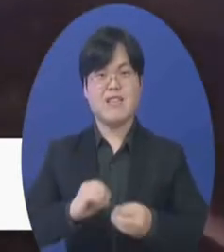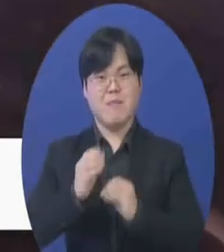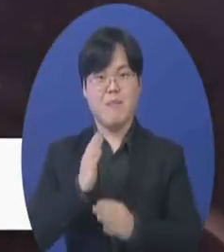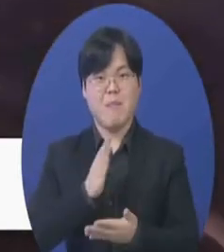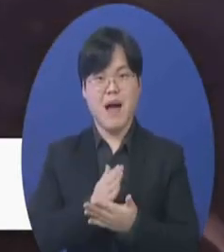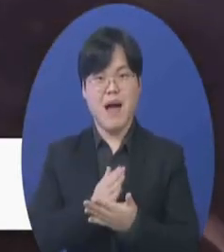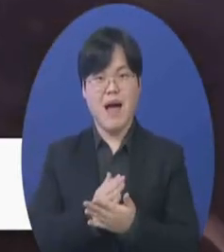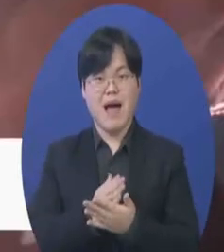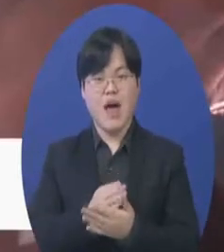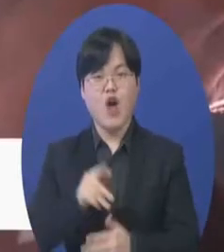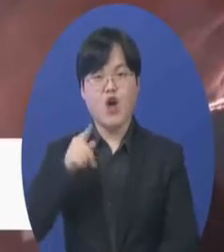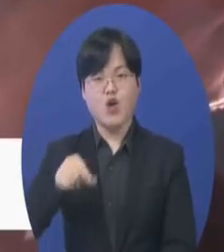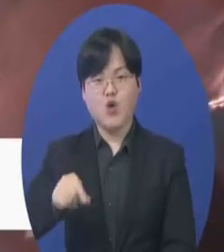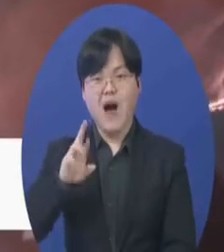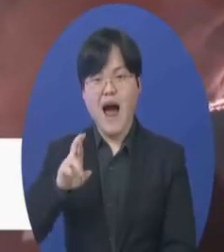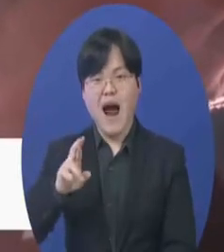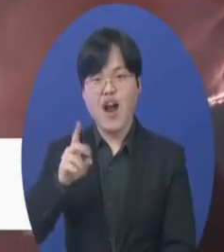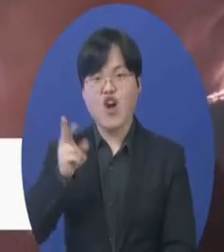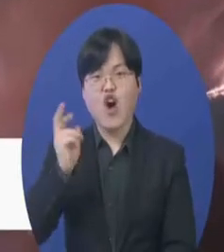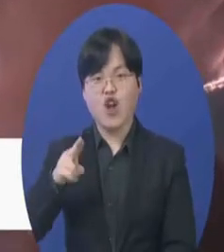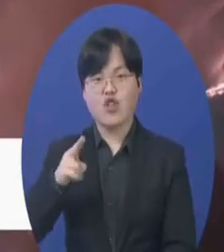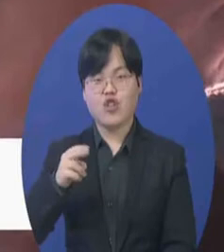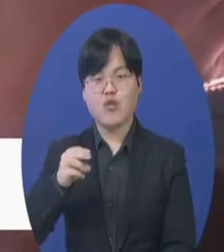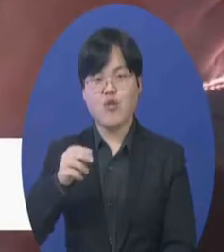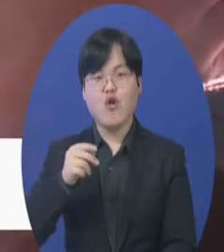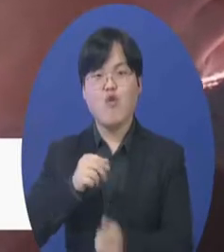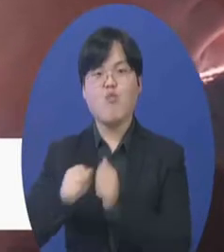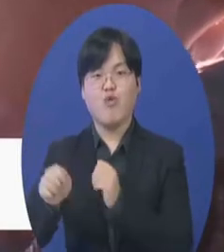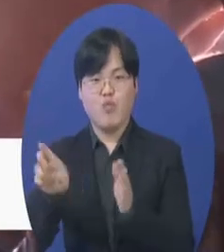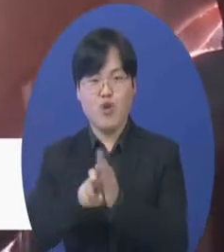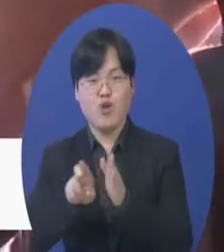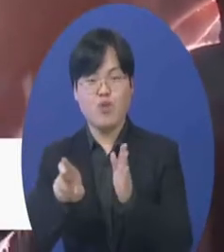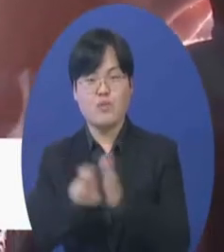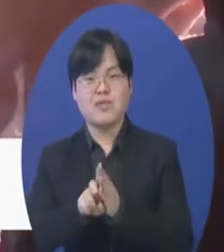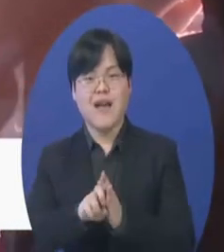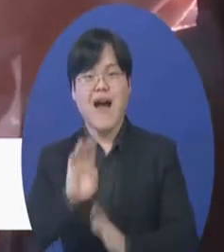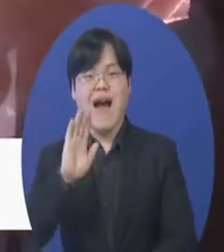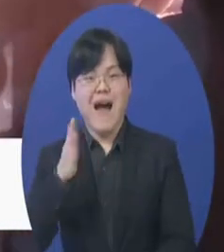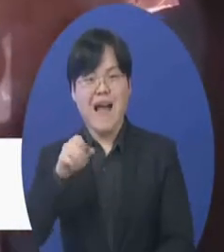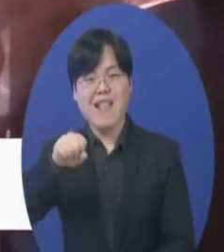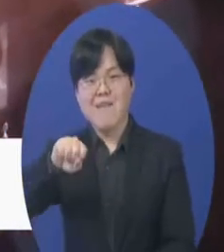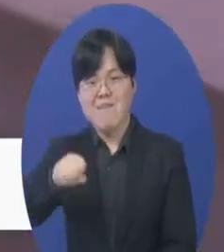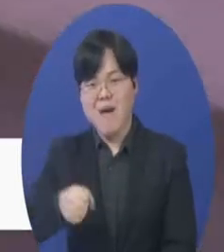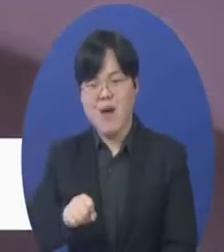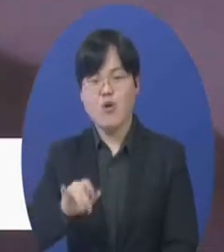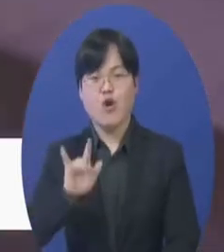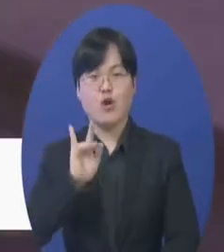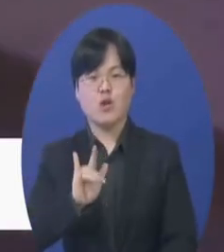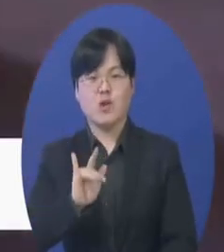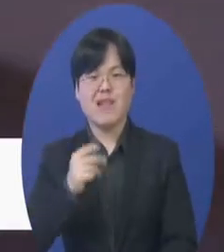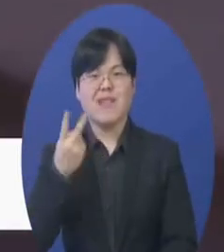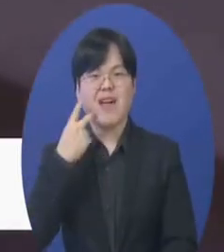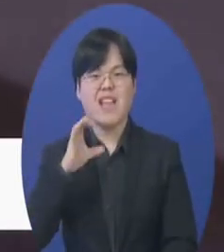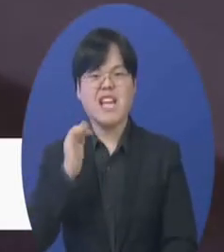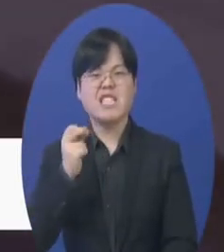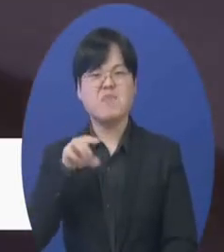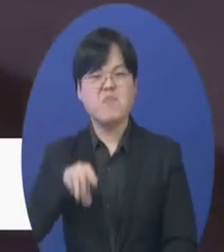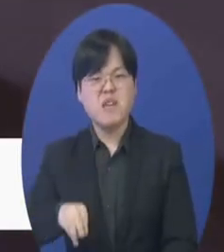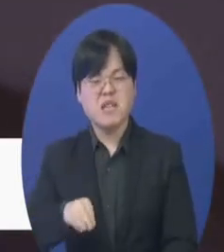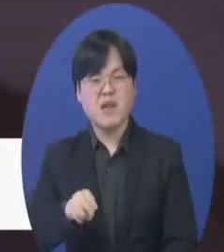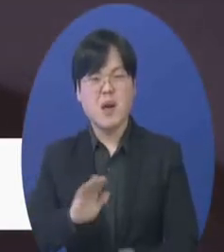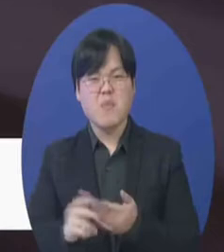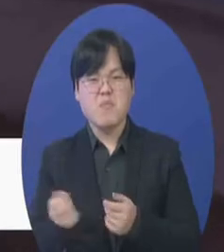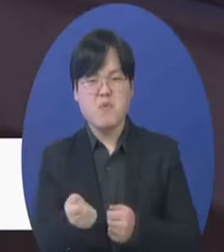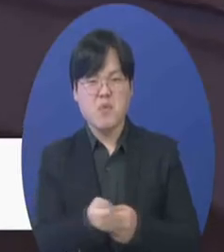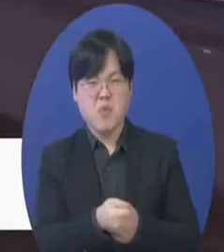бэлэн бусаар QR код уншуулан тооцоо хийнэ. Зорчигч тээвэрлэх бүрт хаалга, бариул, суудлын хэсгийг спиртер ариутгадаг. Энэ үйлчилгээг үзүүлэхийн